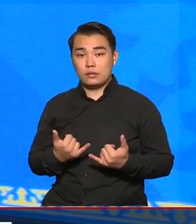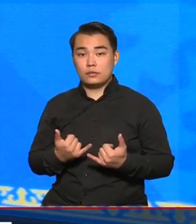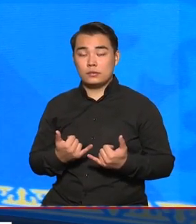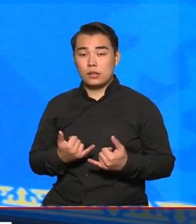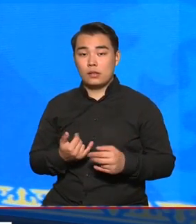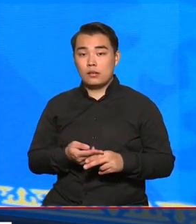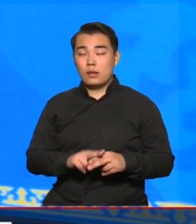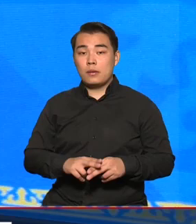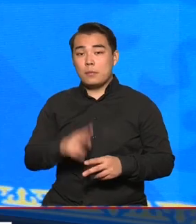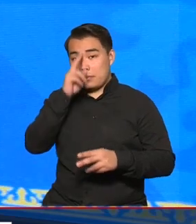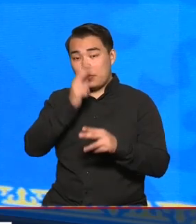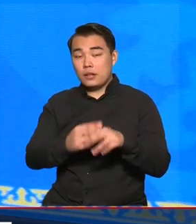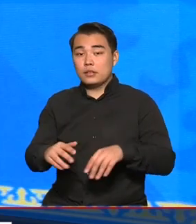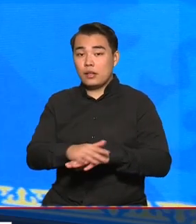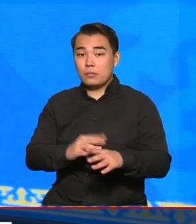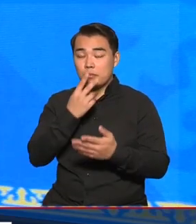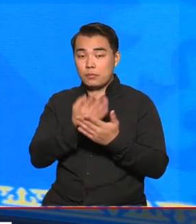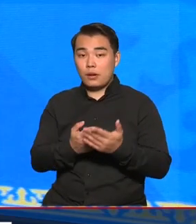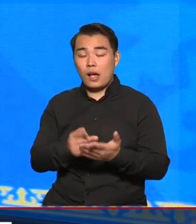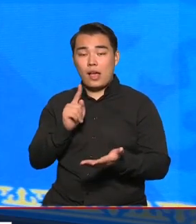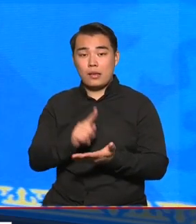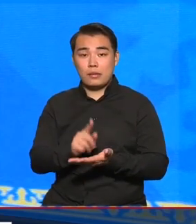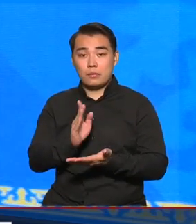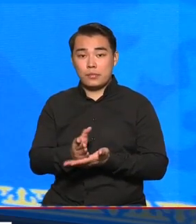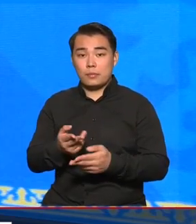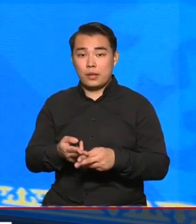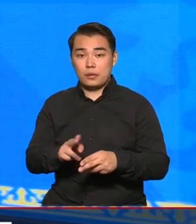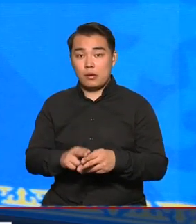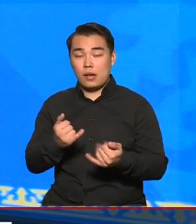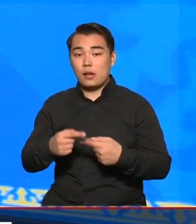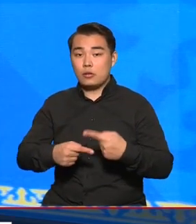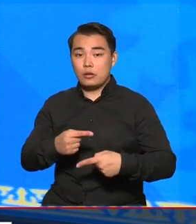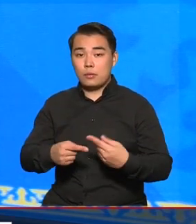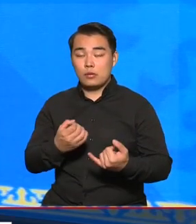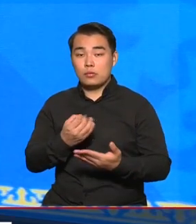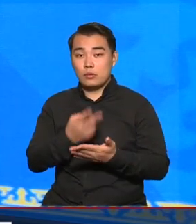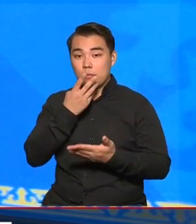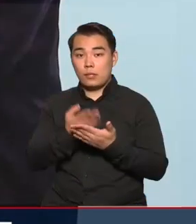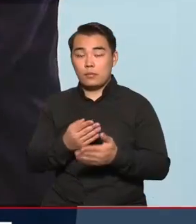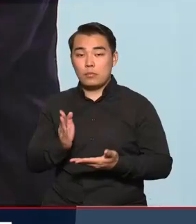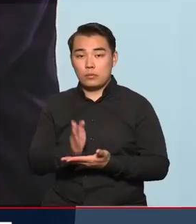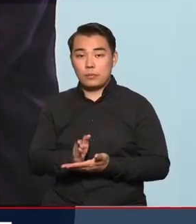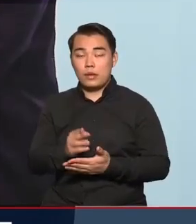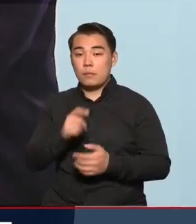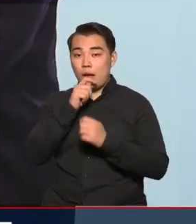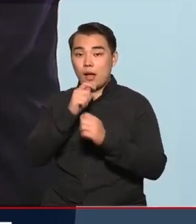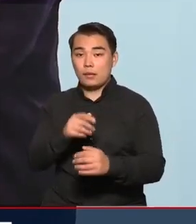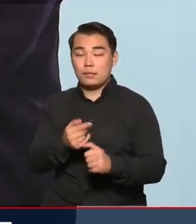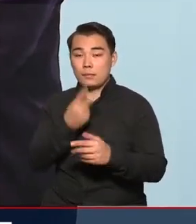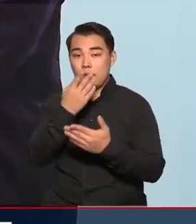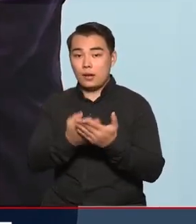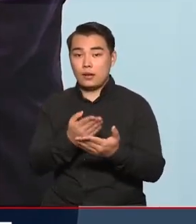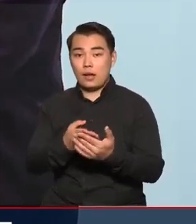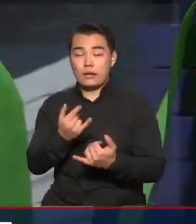біздің сол аға буын алдындағы борышымыз, ұрпақтың қасиетті парыз деп айтсам болады. Марапаттау рәсімінен